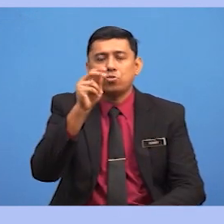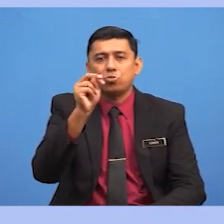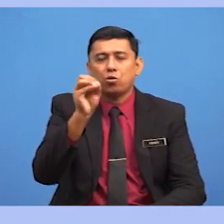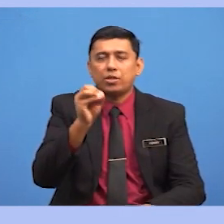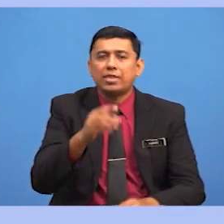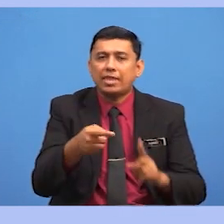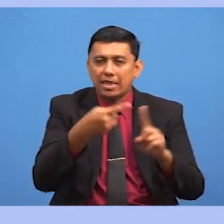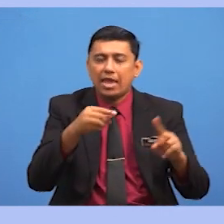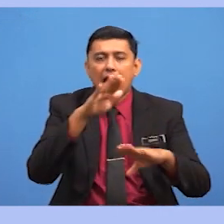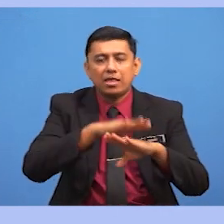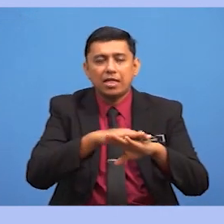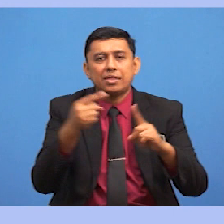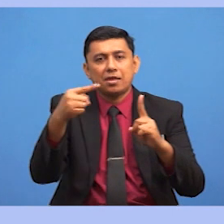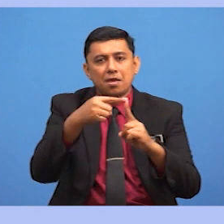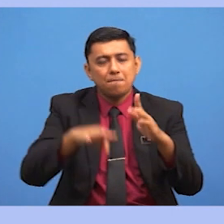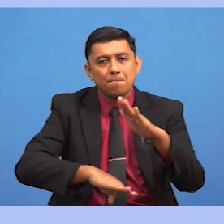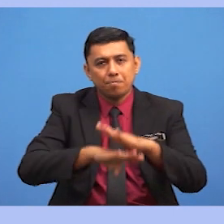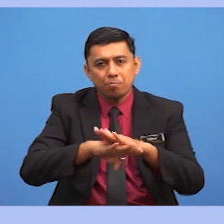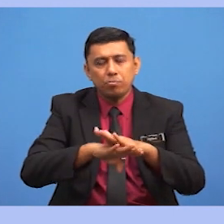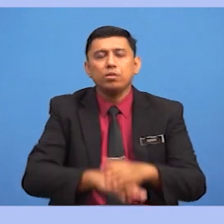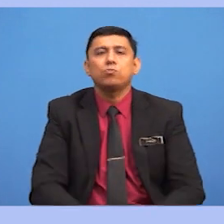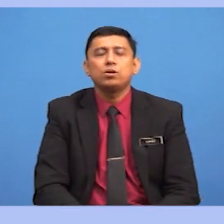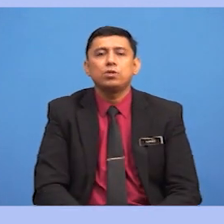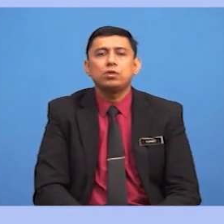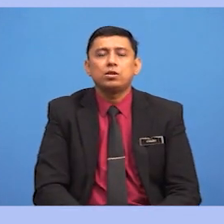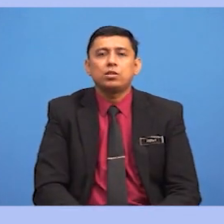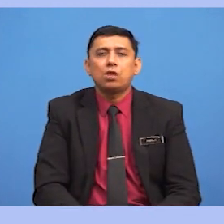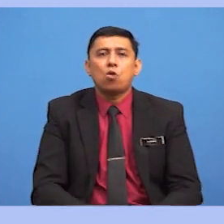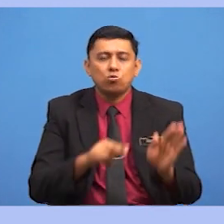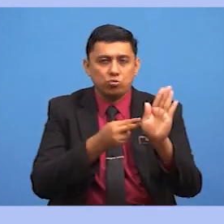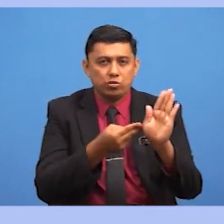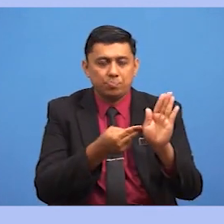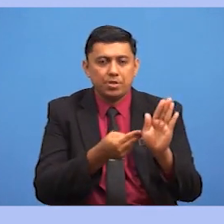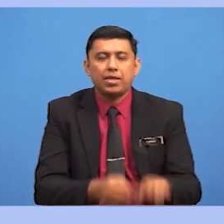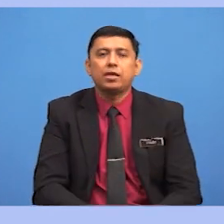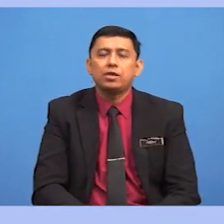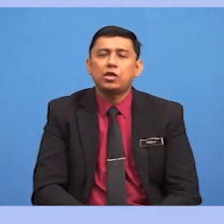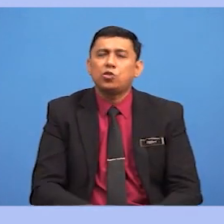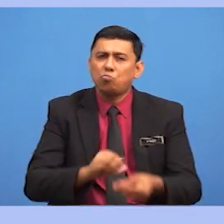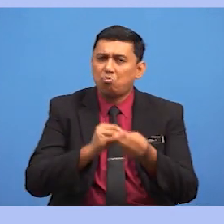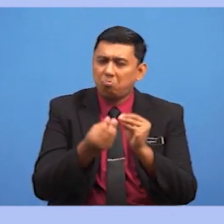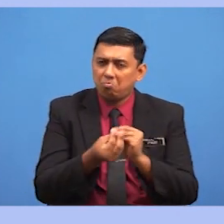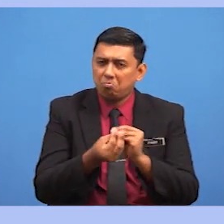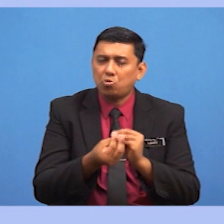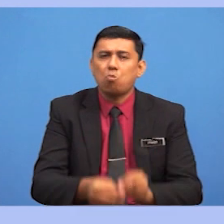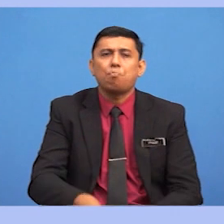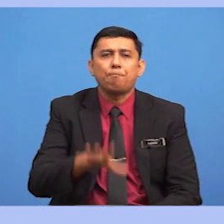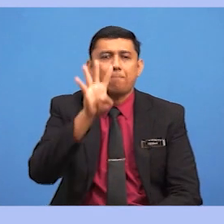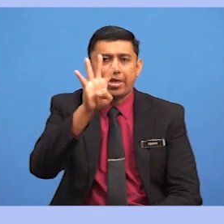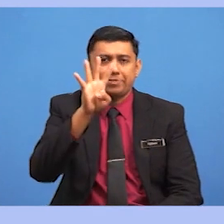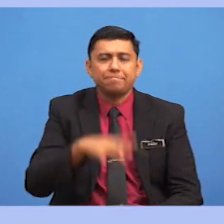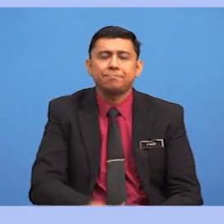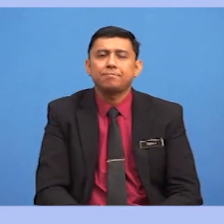ke bawah. Unsur yang pertama dalam kumpulan 2 adalah beryllium dengan nombor protonnya